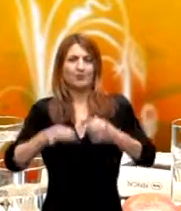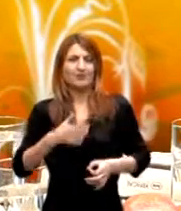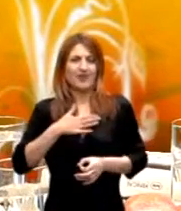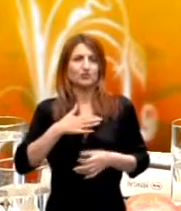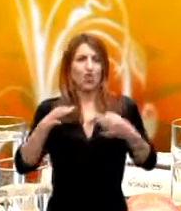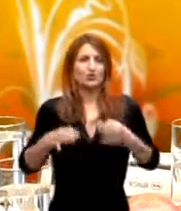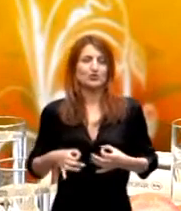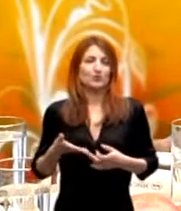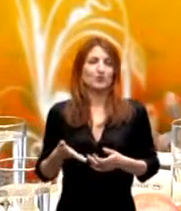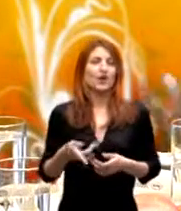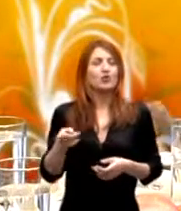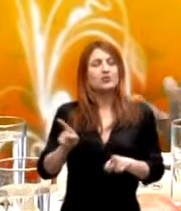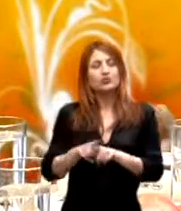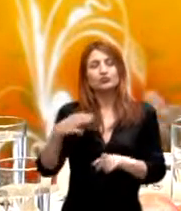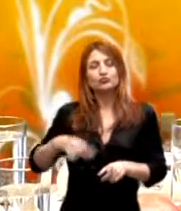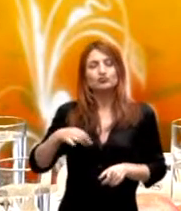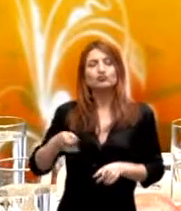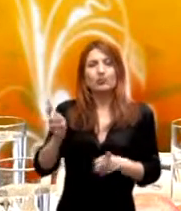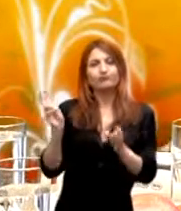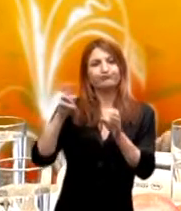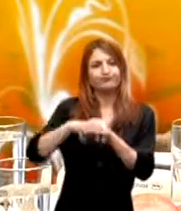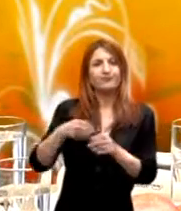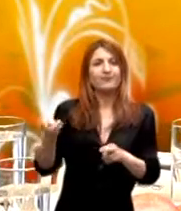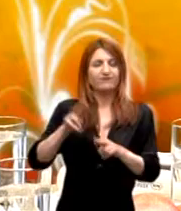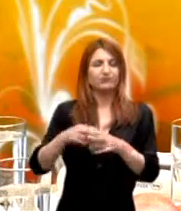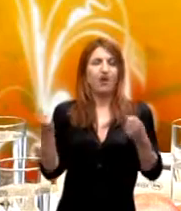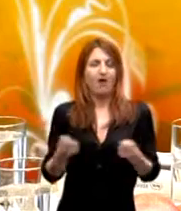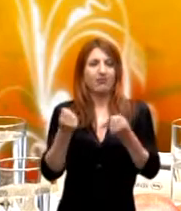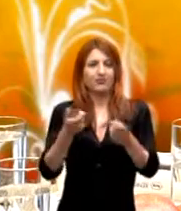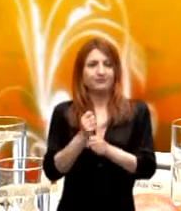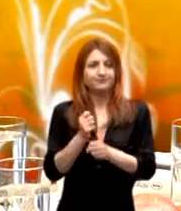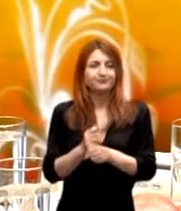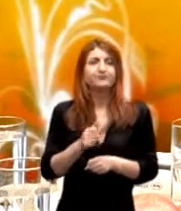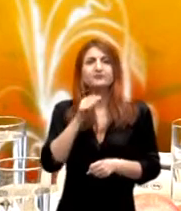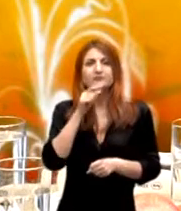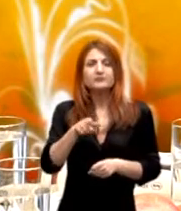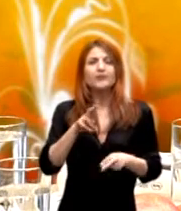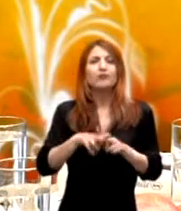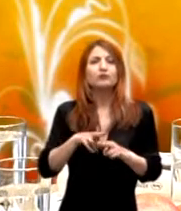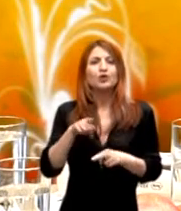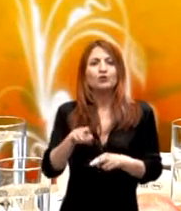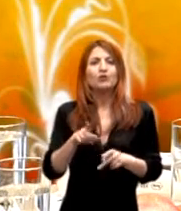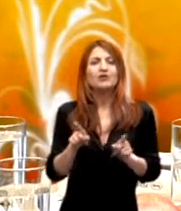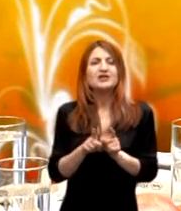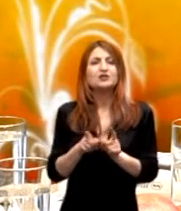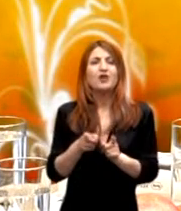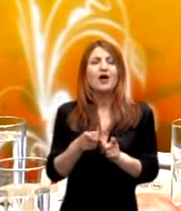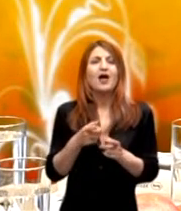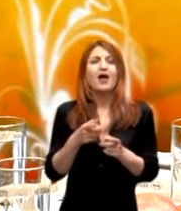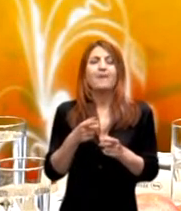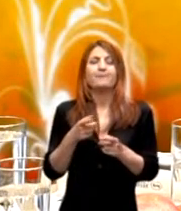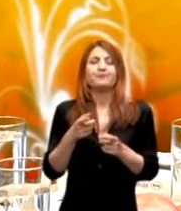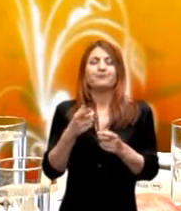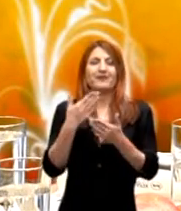jel tako, koje je isto dužno se unutra malo više angažirati, ali će tako biti i nastavni zavod